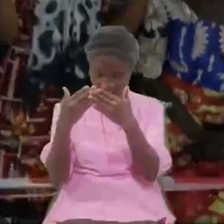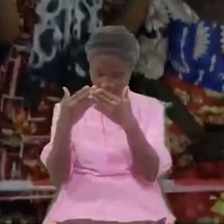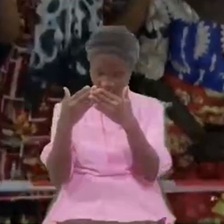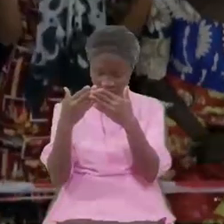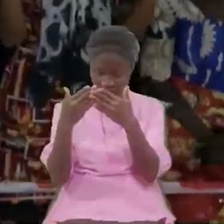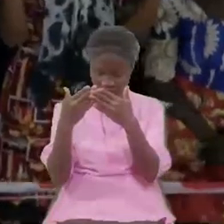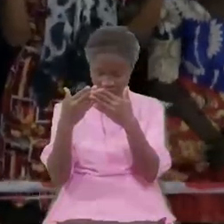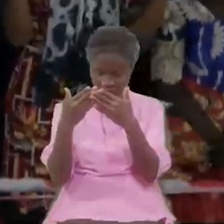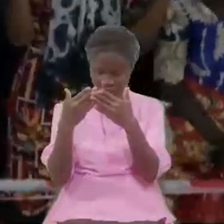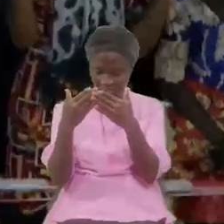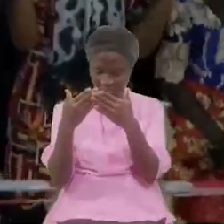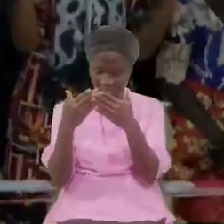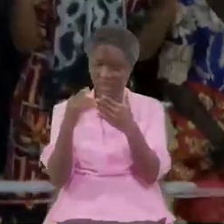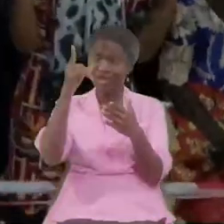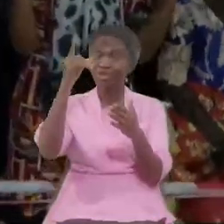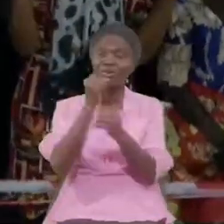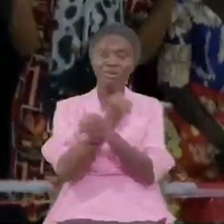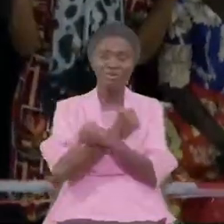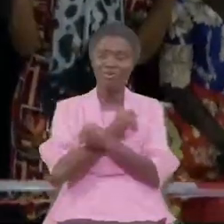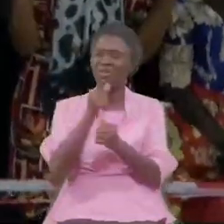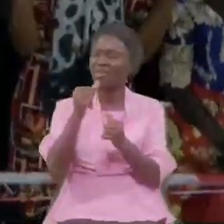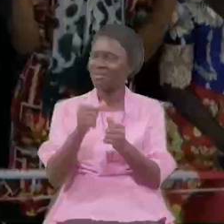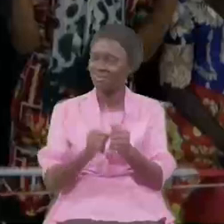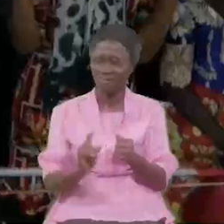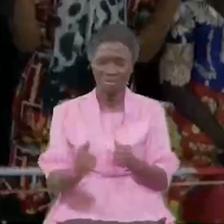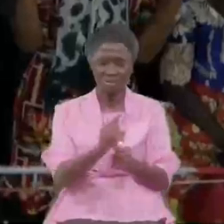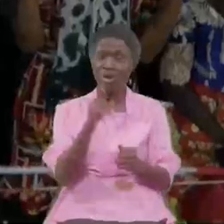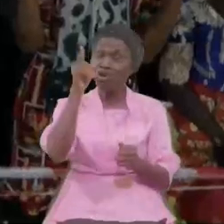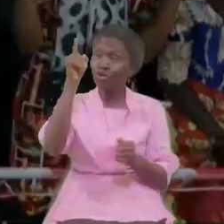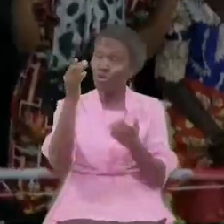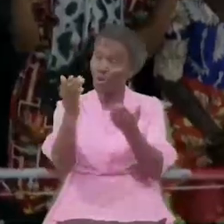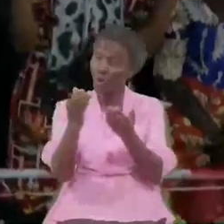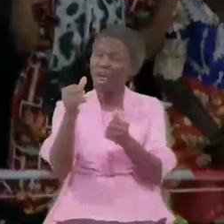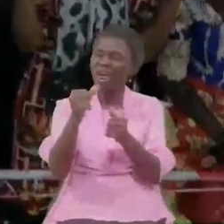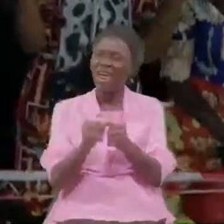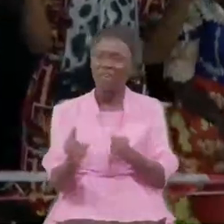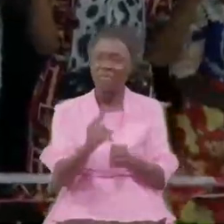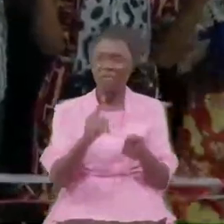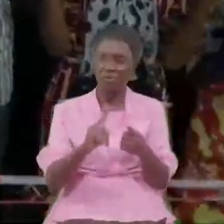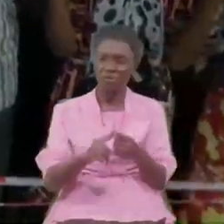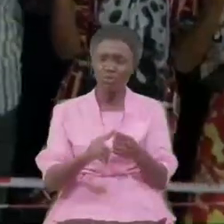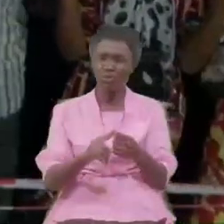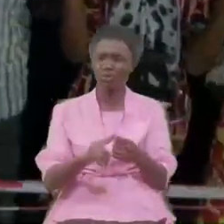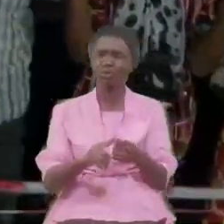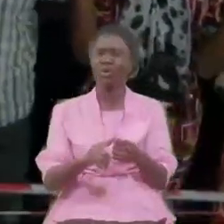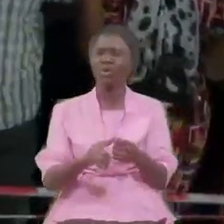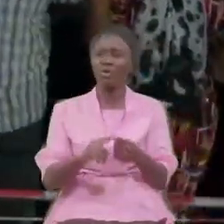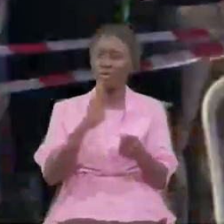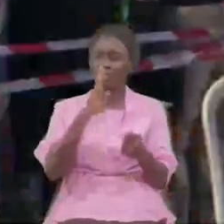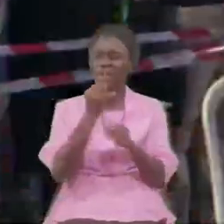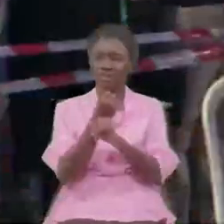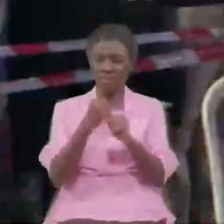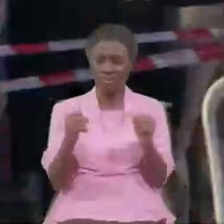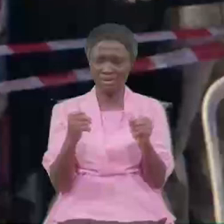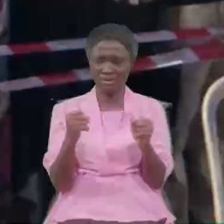Tu aimes tout le monde. tu veux que tout le monde soit pardonné,